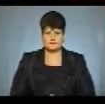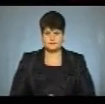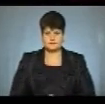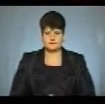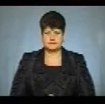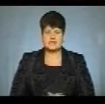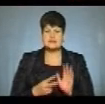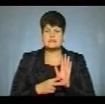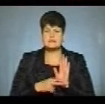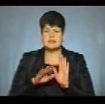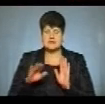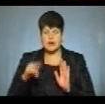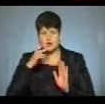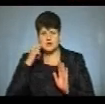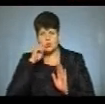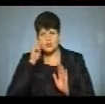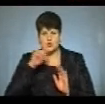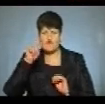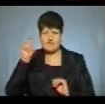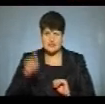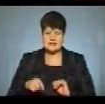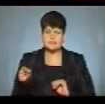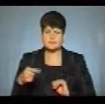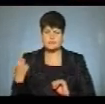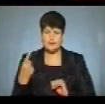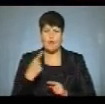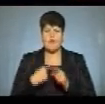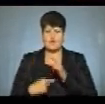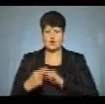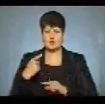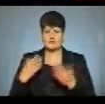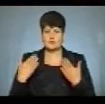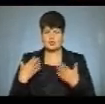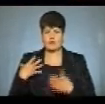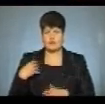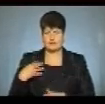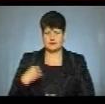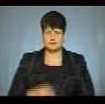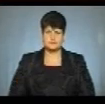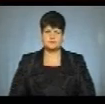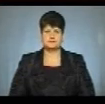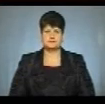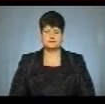70 дітей-учасників російсько-української війни із Тернопільщини повернулися із відпочинку на Львівщині.